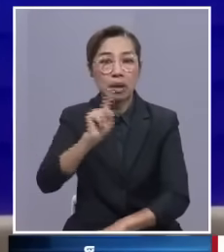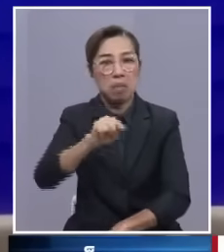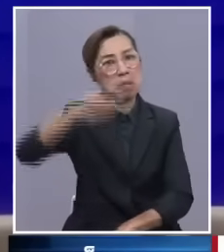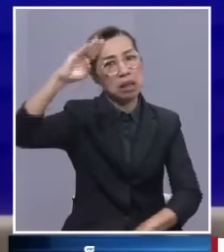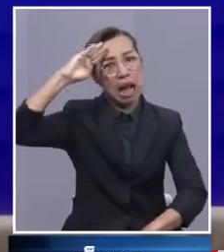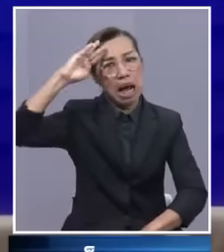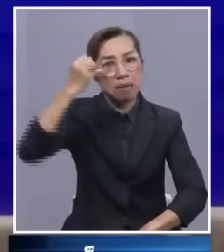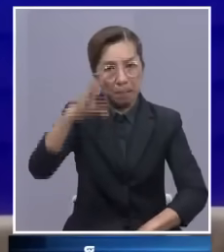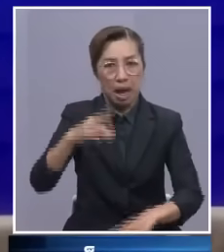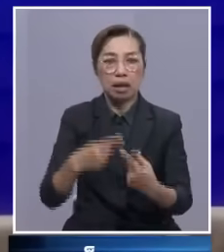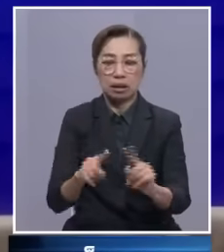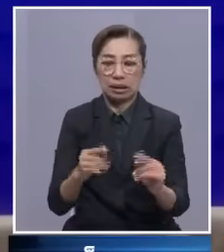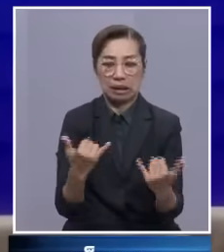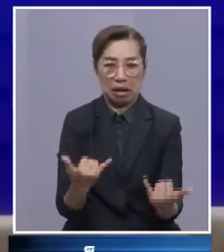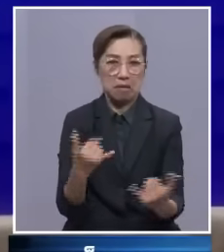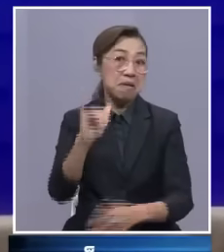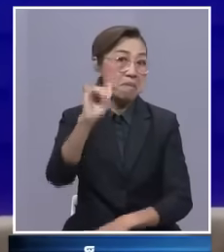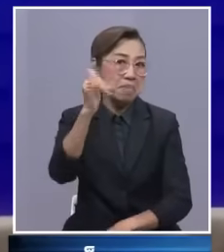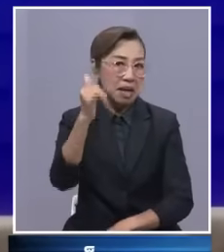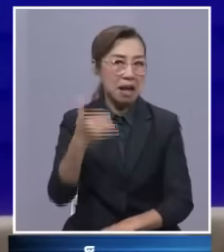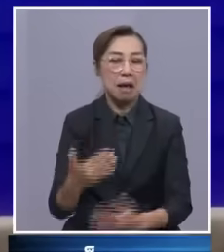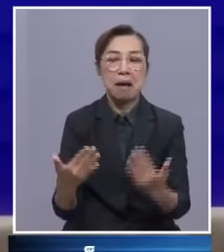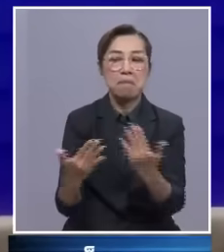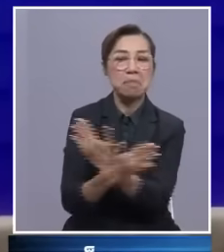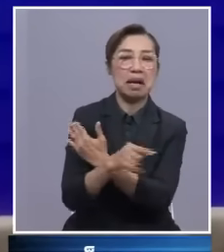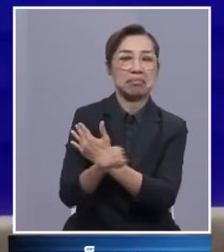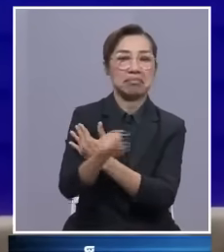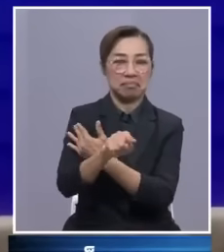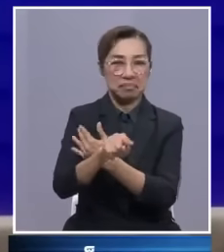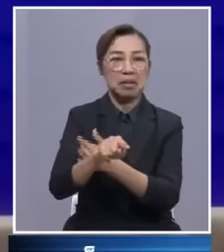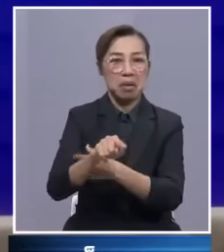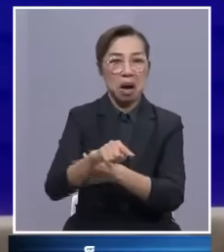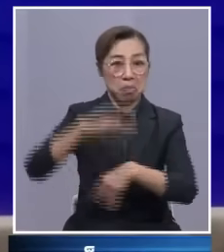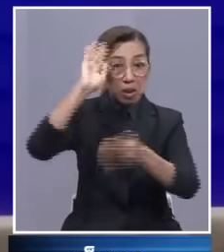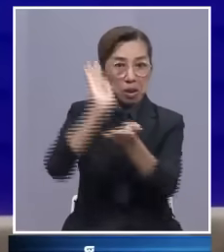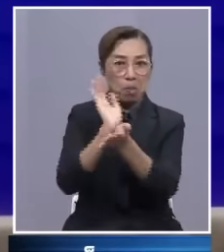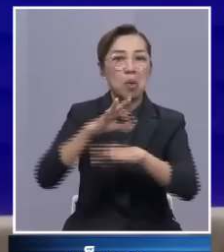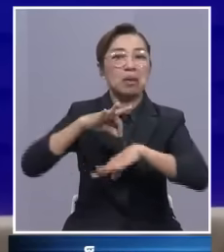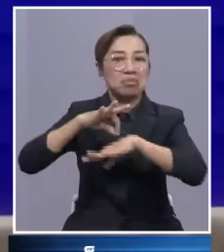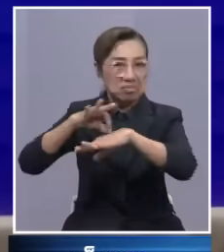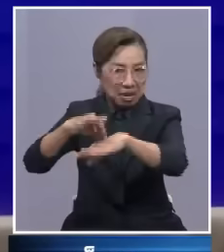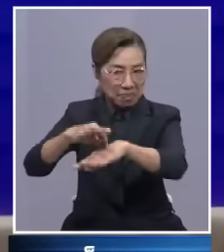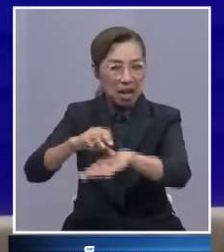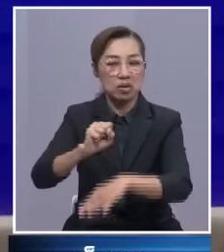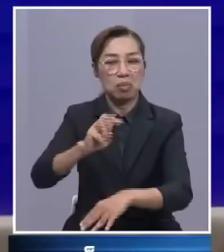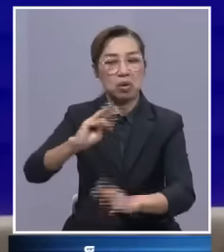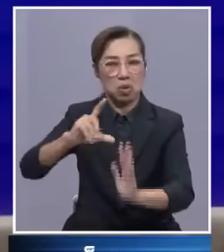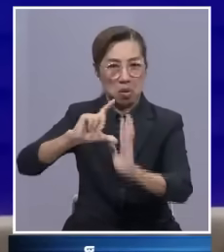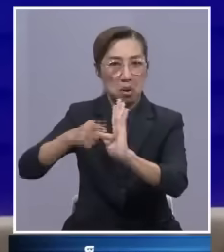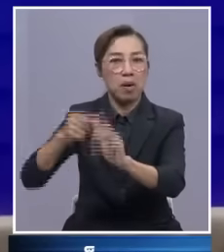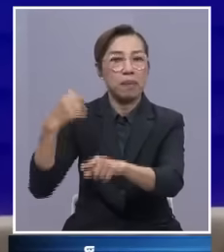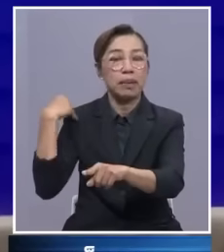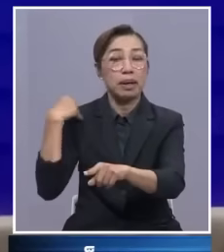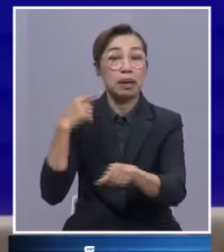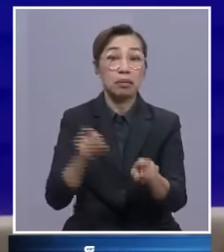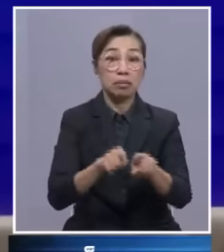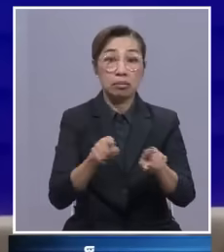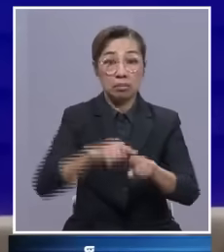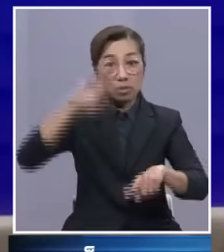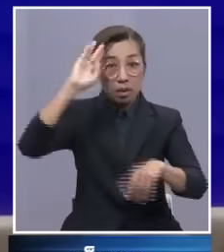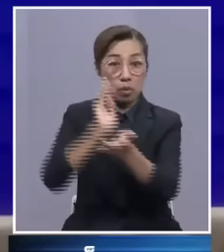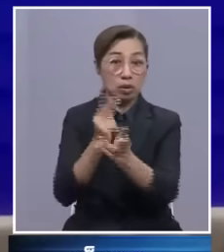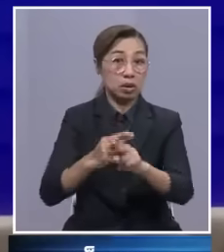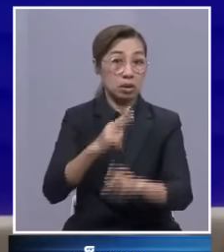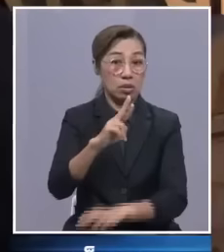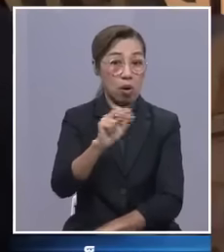ฮะแต่ว่าคราวนี้เนี่ยอาจจะเป็นเก้าอี้ปลอบใจของฝั่งตำรวจหรือไม่อย่างกรณีของชื่อบิ๊กรอยพลตำรวจเอกรอยอิงคไพโร